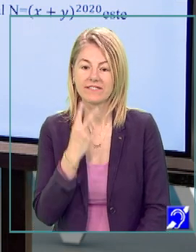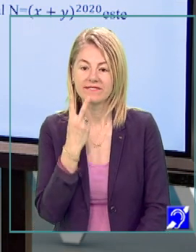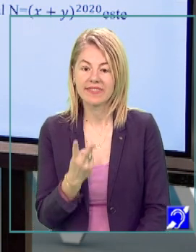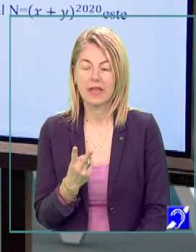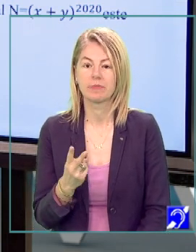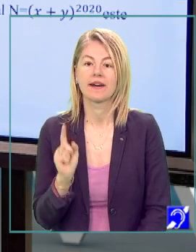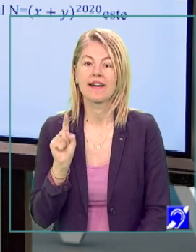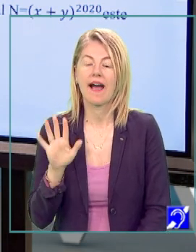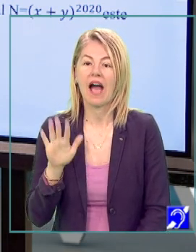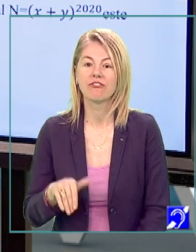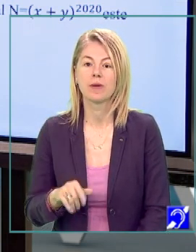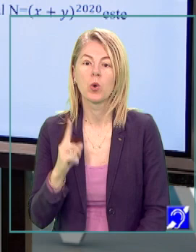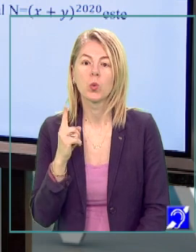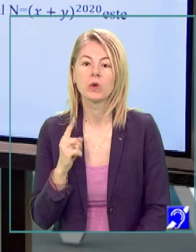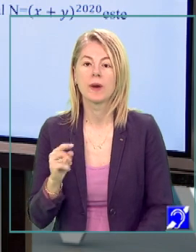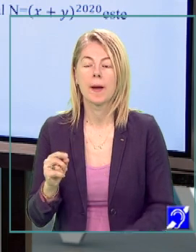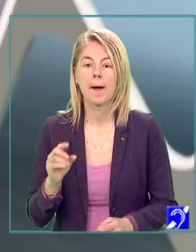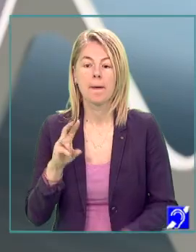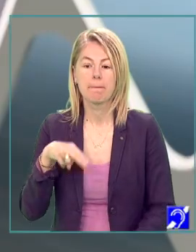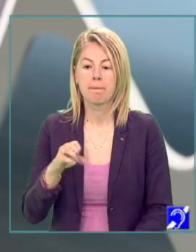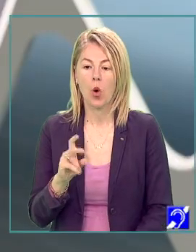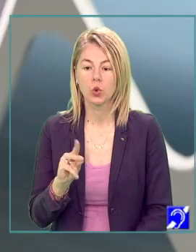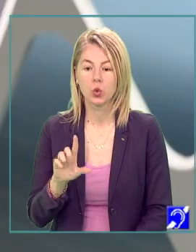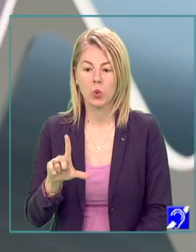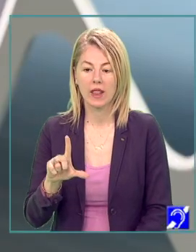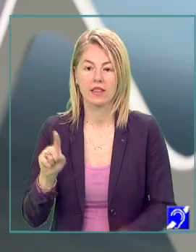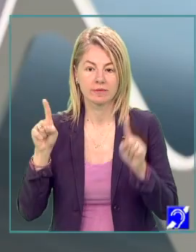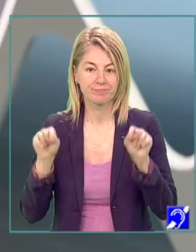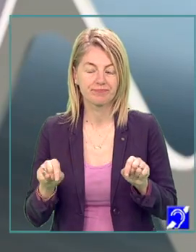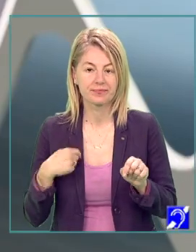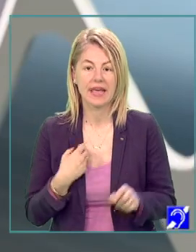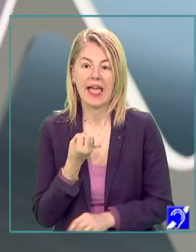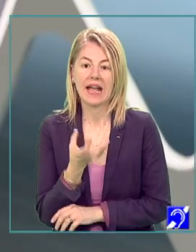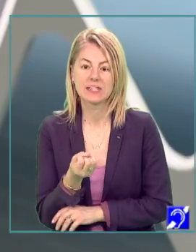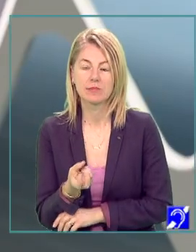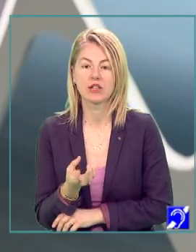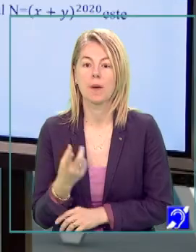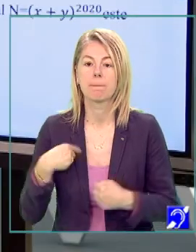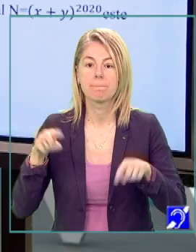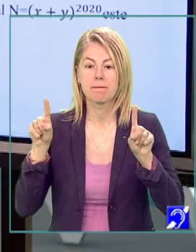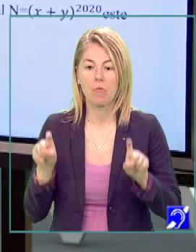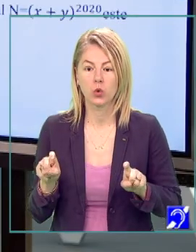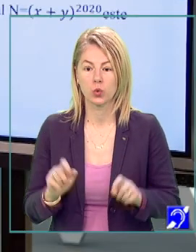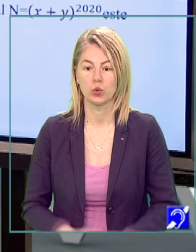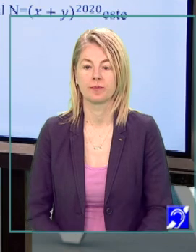vedem că avem un modul. Începem prin a explicita modulul